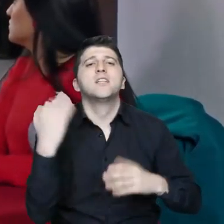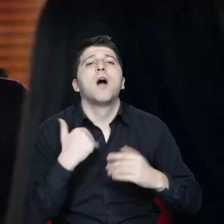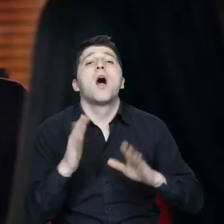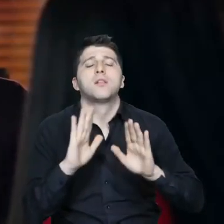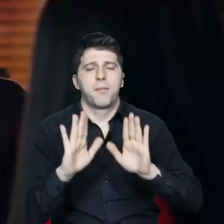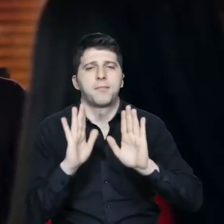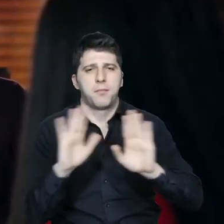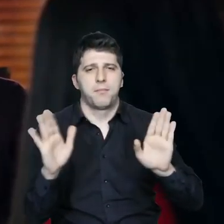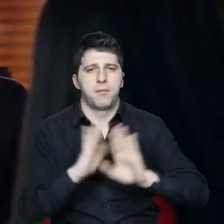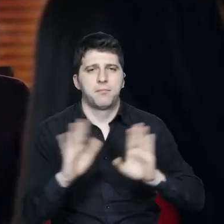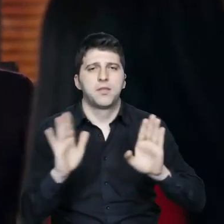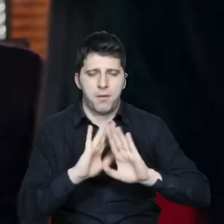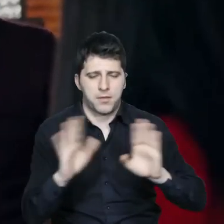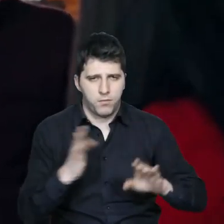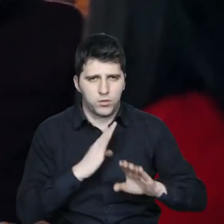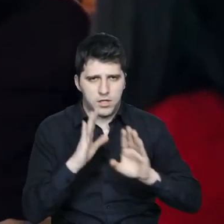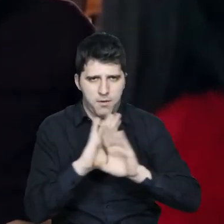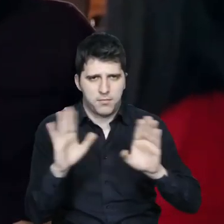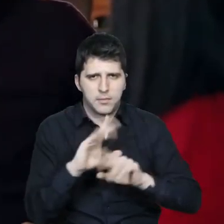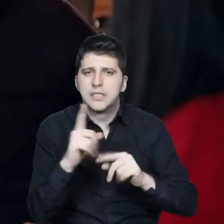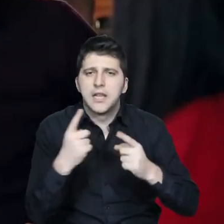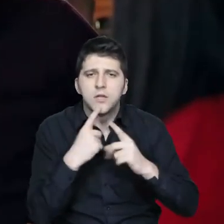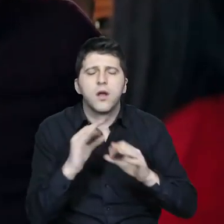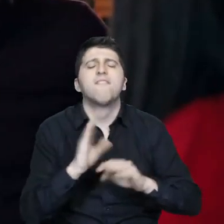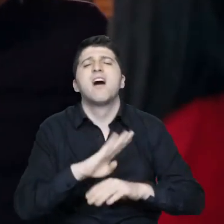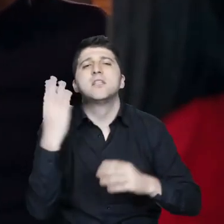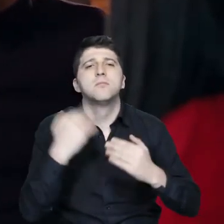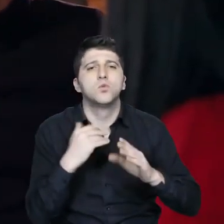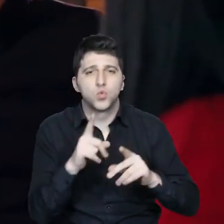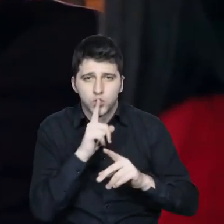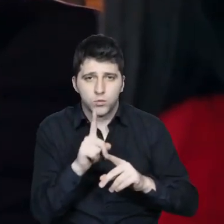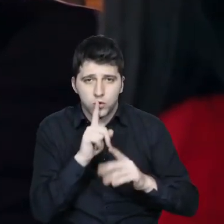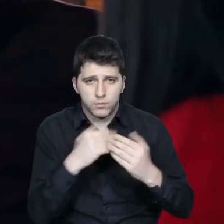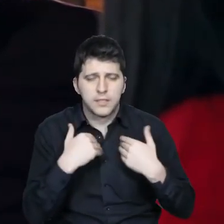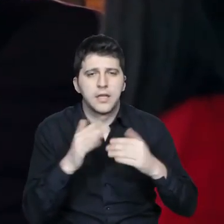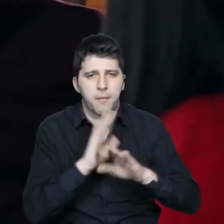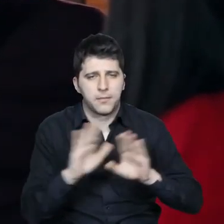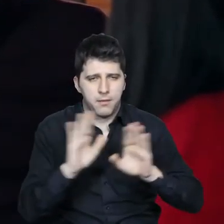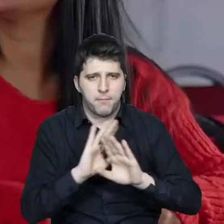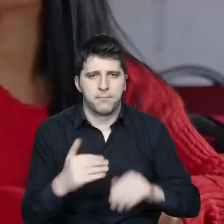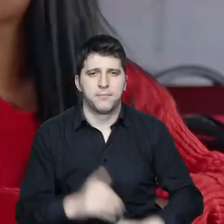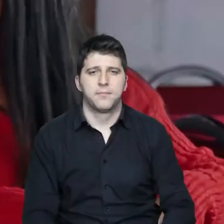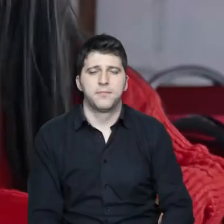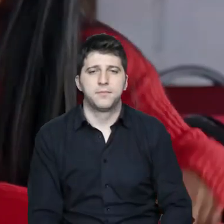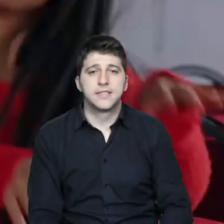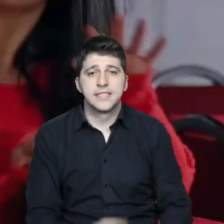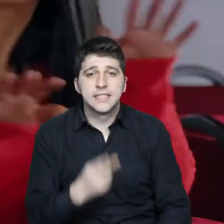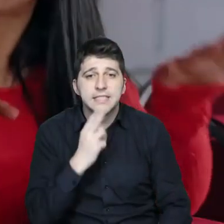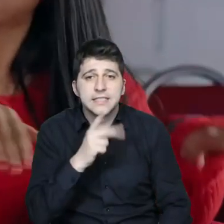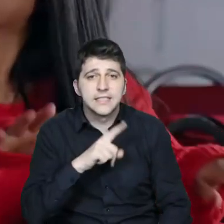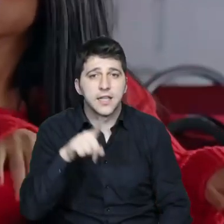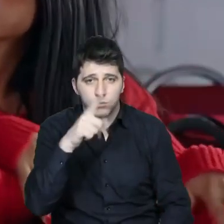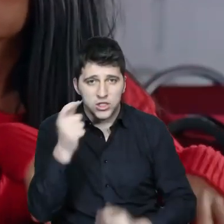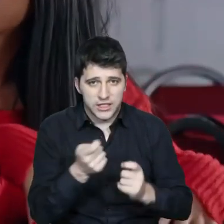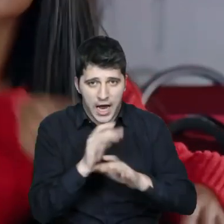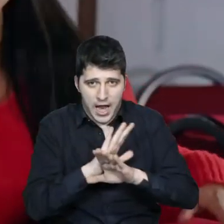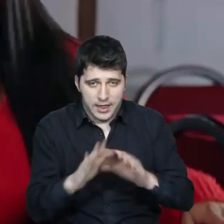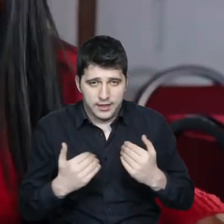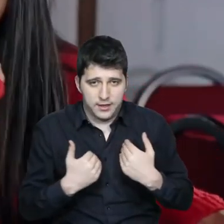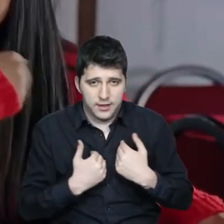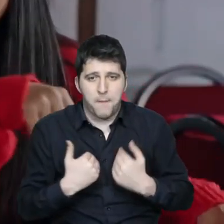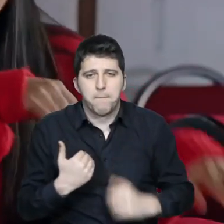Ay dur tamam. Tamam oğlum tamam. Sen ne dersen o tamam. Sustum tamam. Kızlar bu işi de hallettiğimize